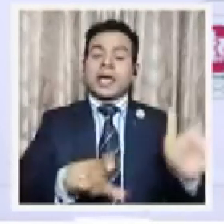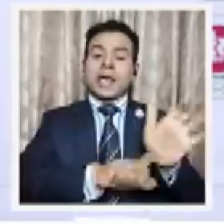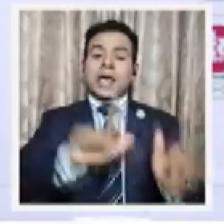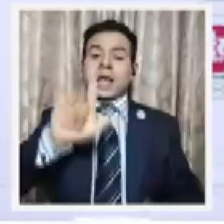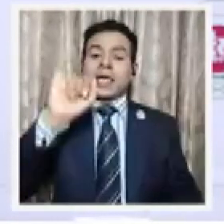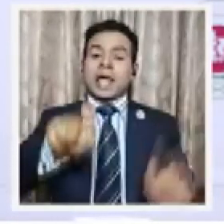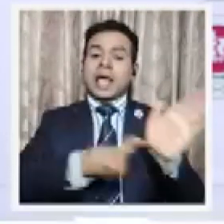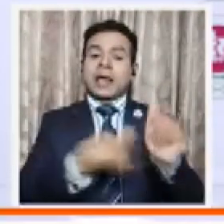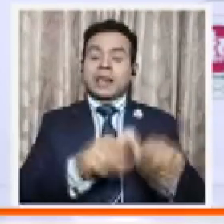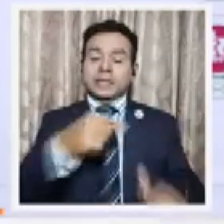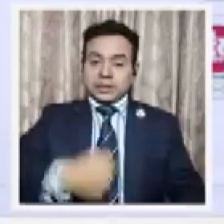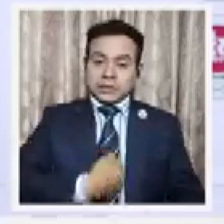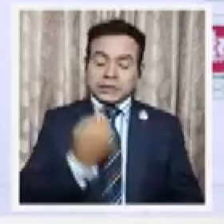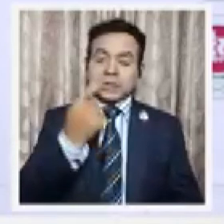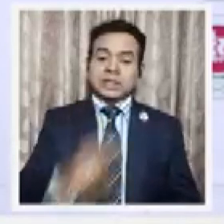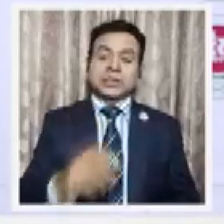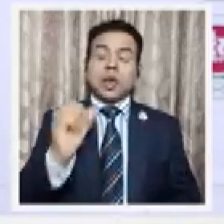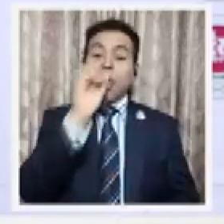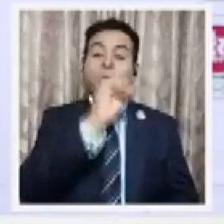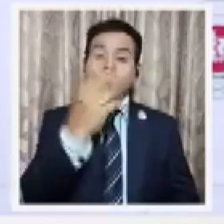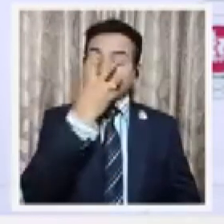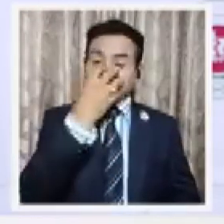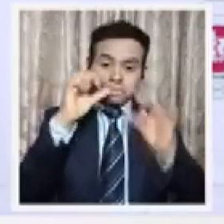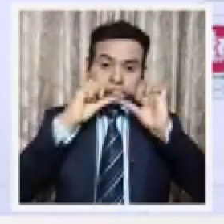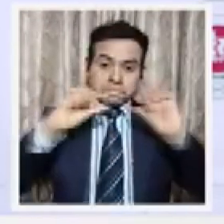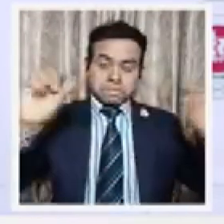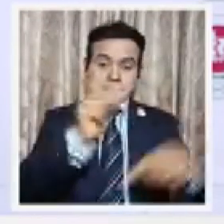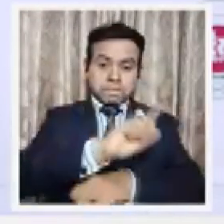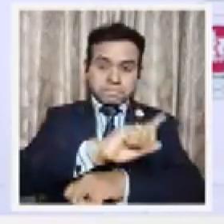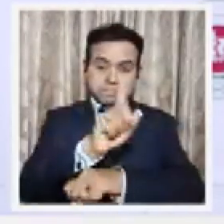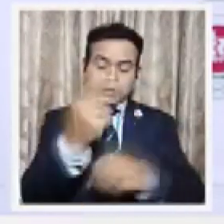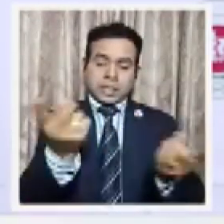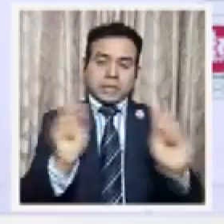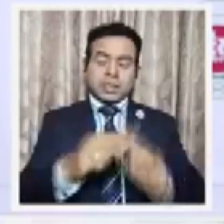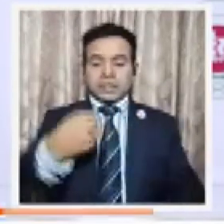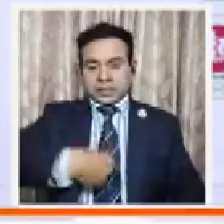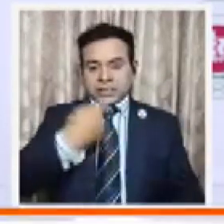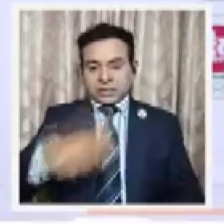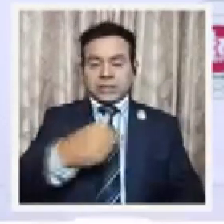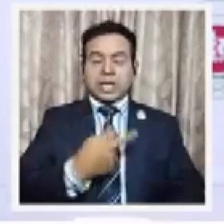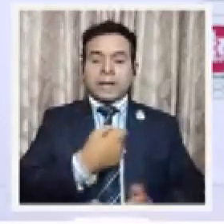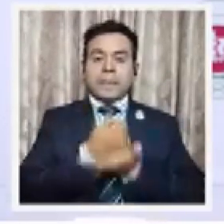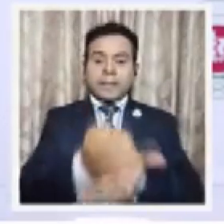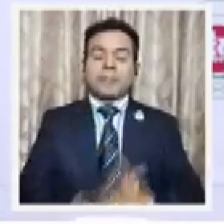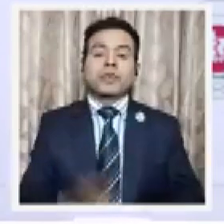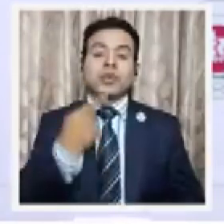মেডিকেল কলেজে বিশিষ্ট গাইনোকোলজিস্ট মালিহা রশিদ একটি হাই ফ্লো ন্যাজাল ক্যানুলা অনুদান হিসেবে